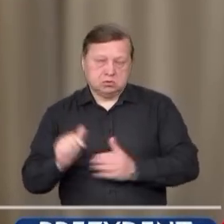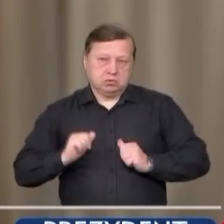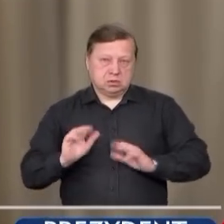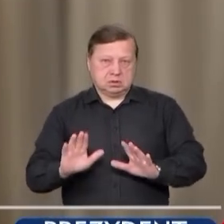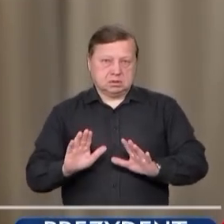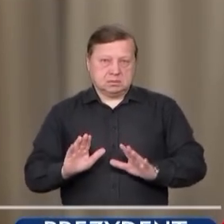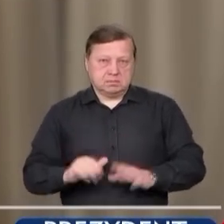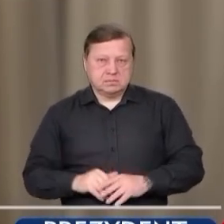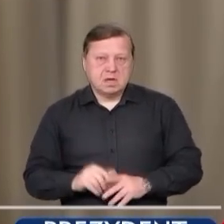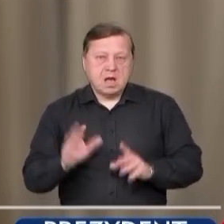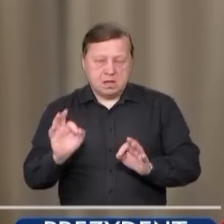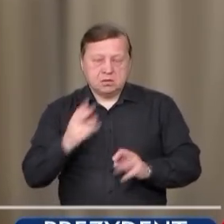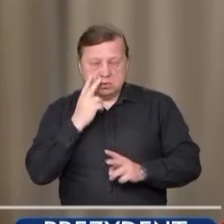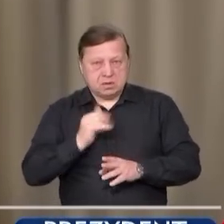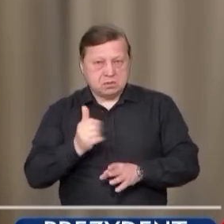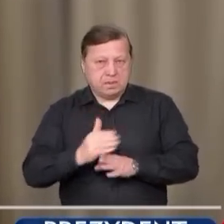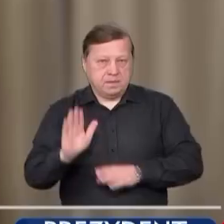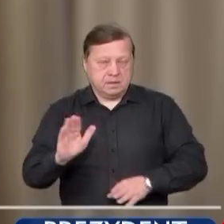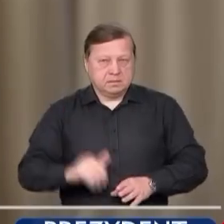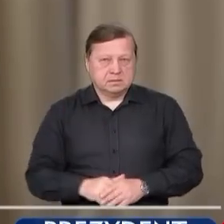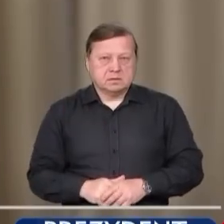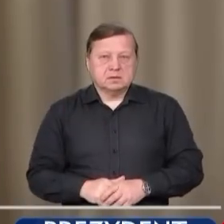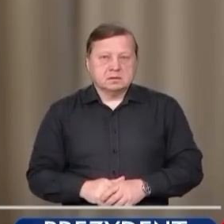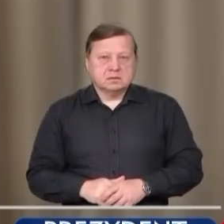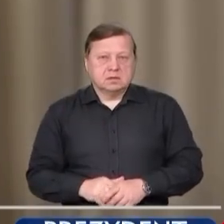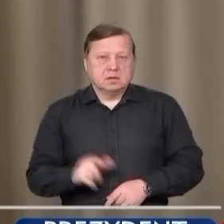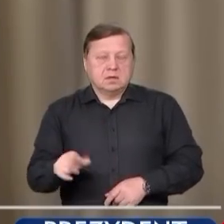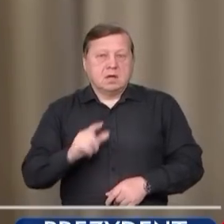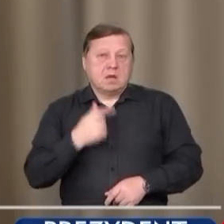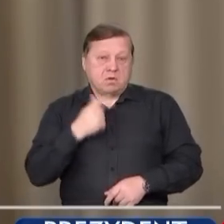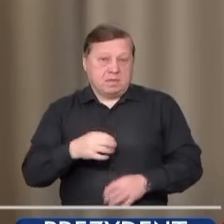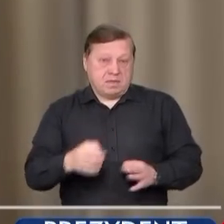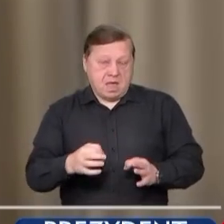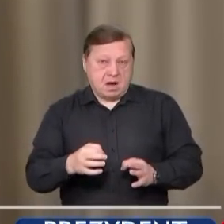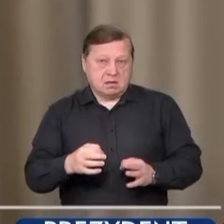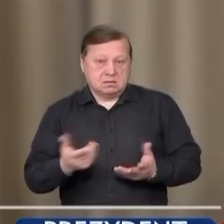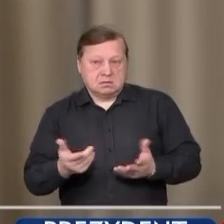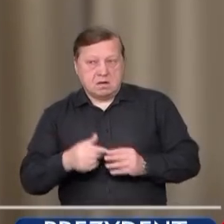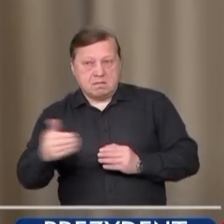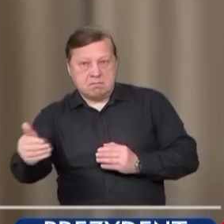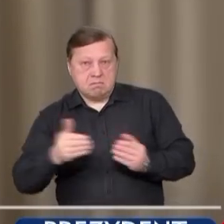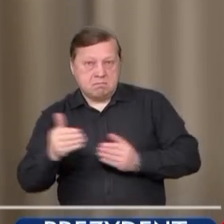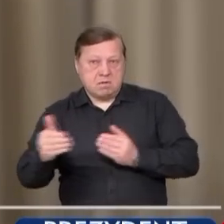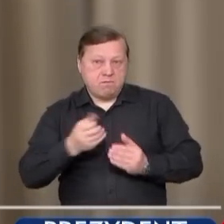pewne okno możliwości między obecnym czasem, a wiosną, w którym